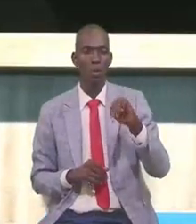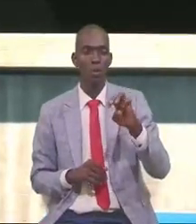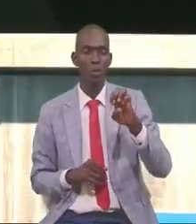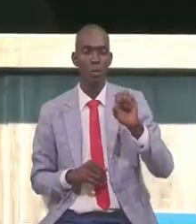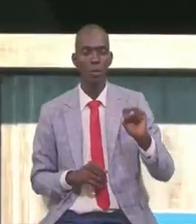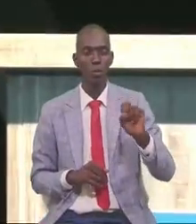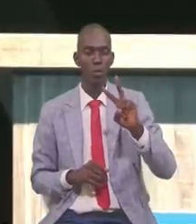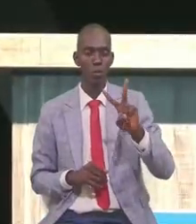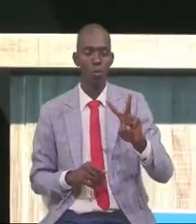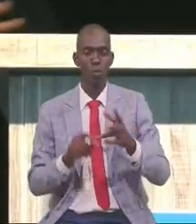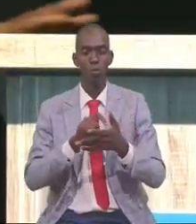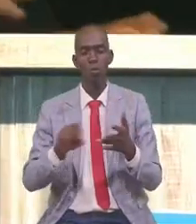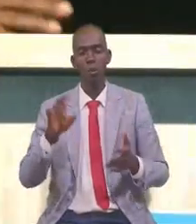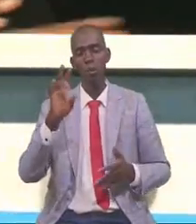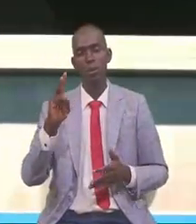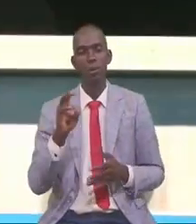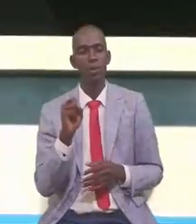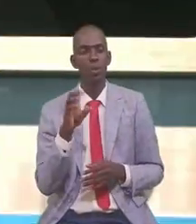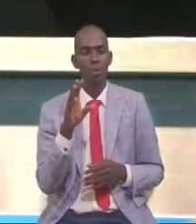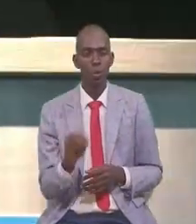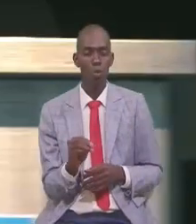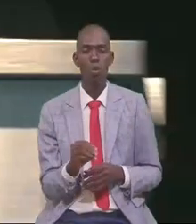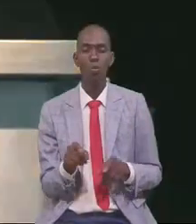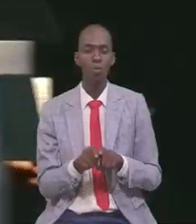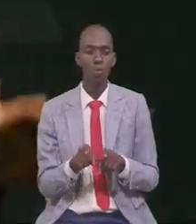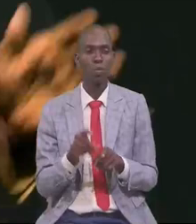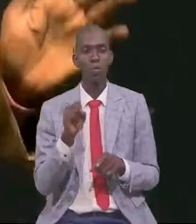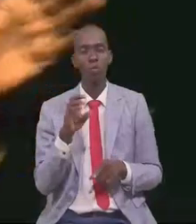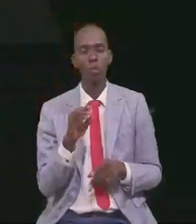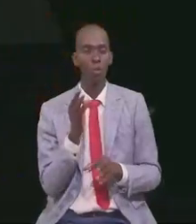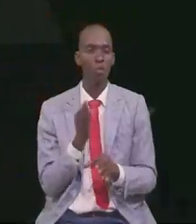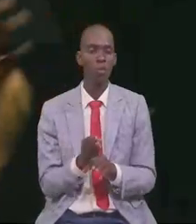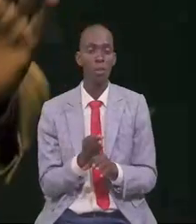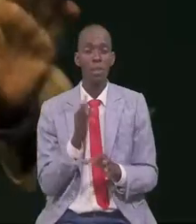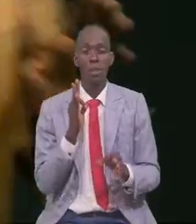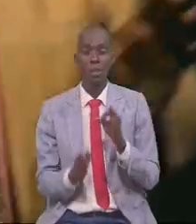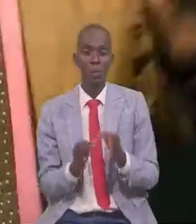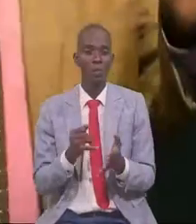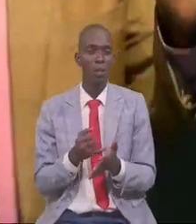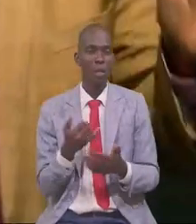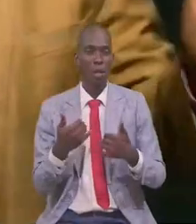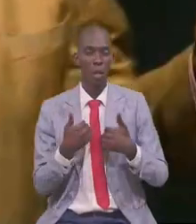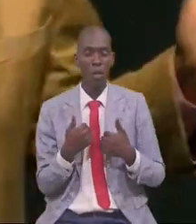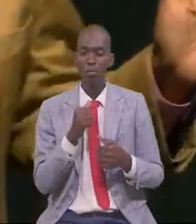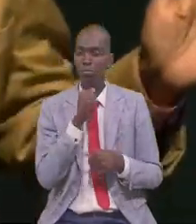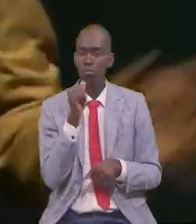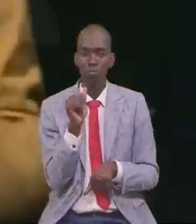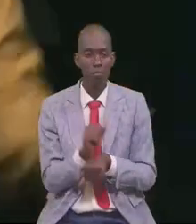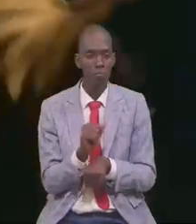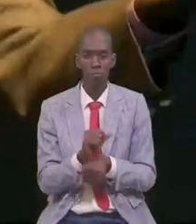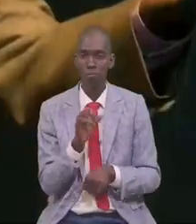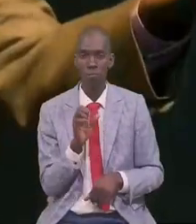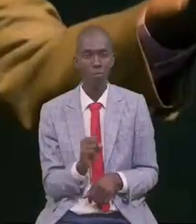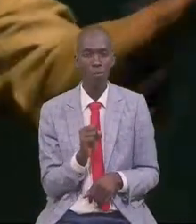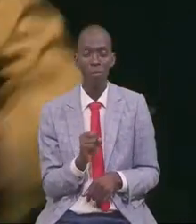verset 17. Il en est ainsi de la foi. Si elle n'a pas les œuvres, la